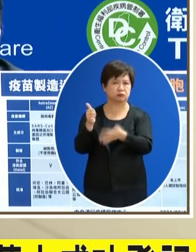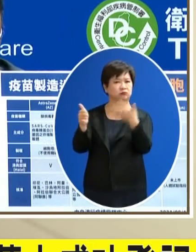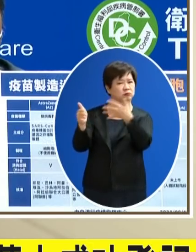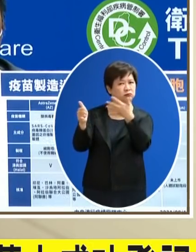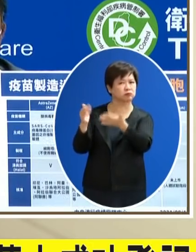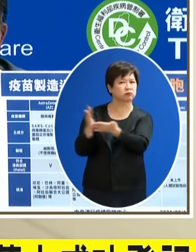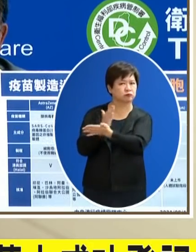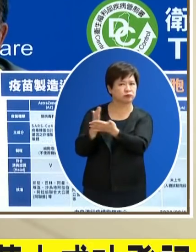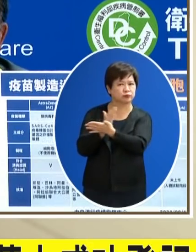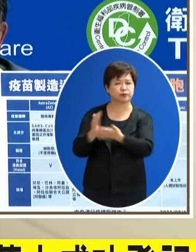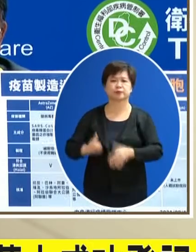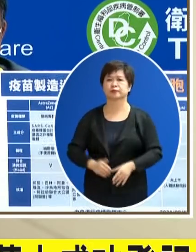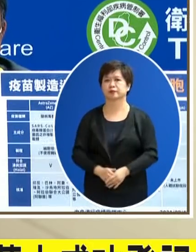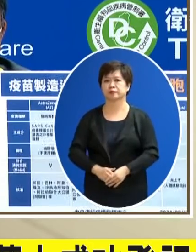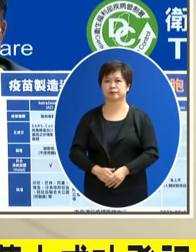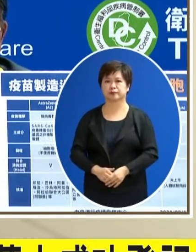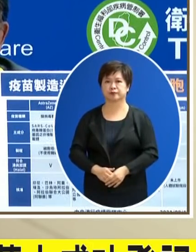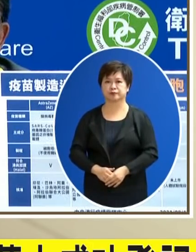询。